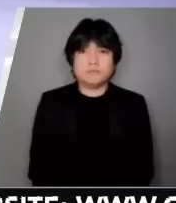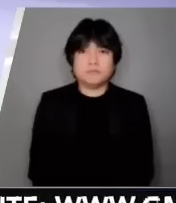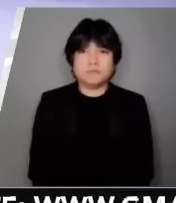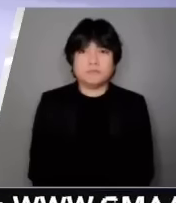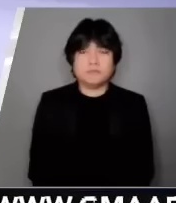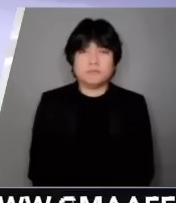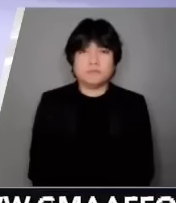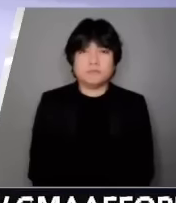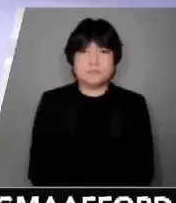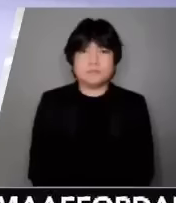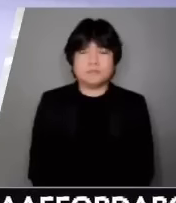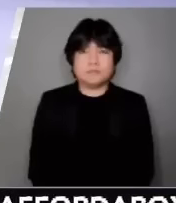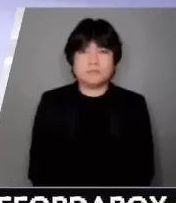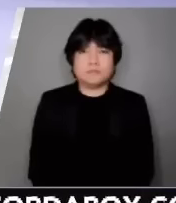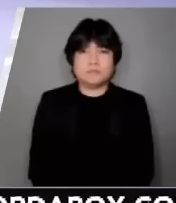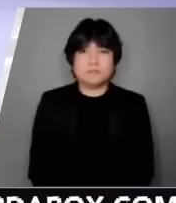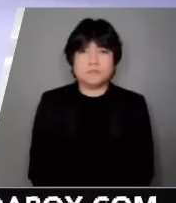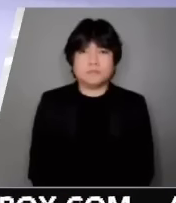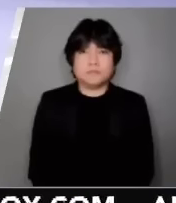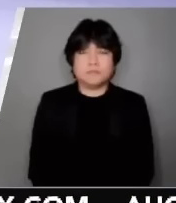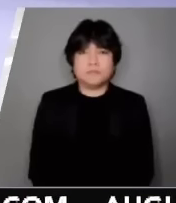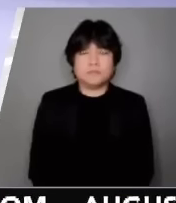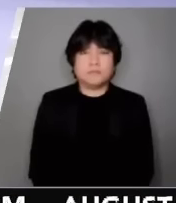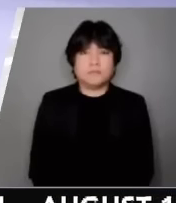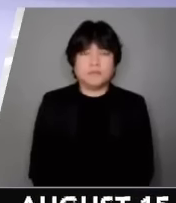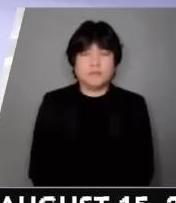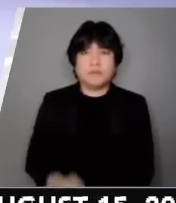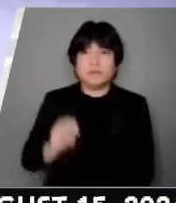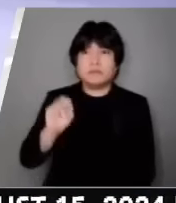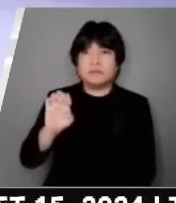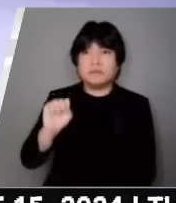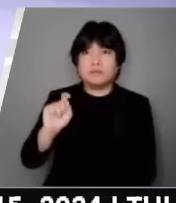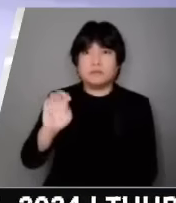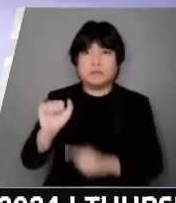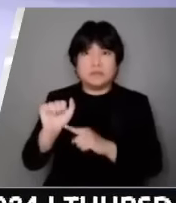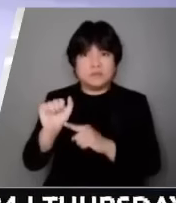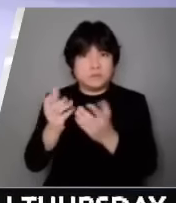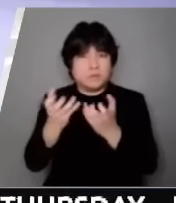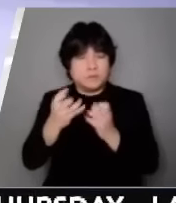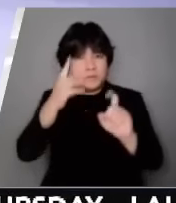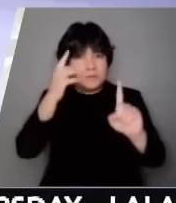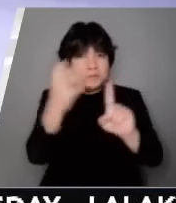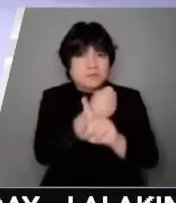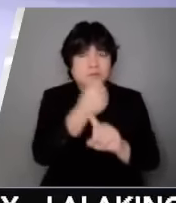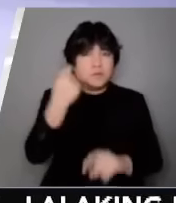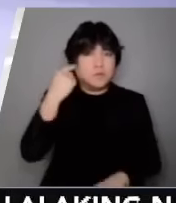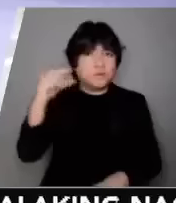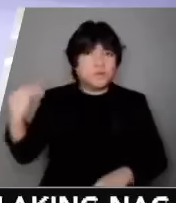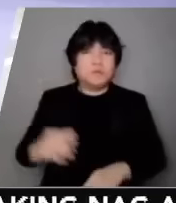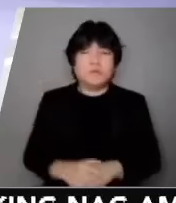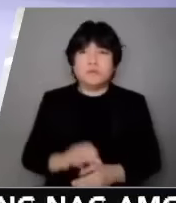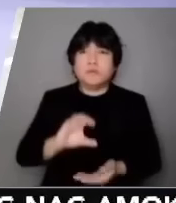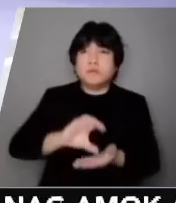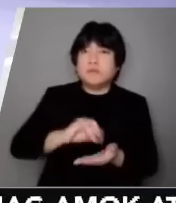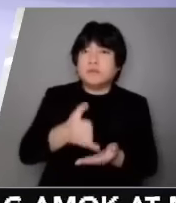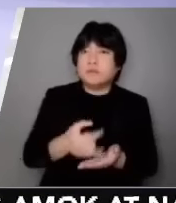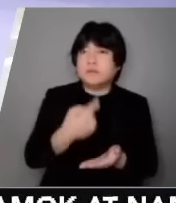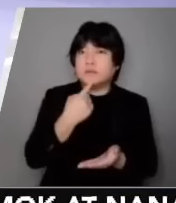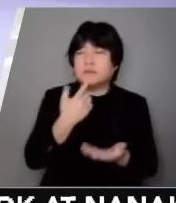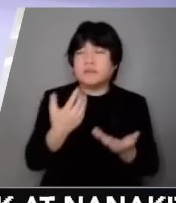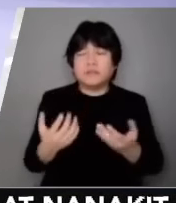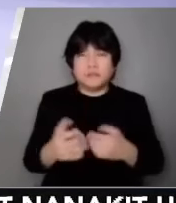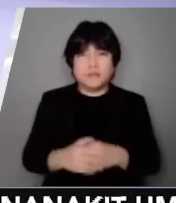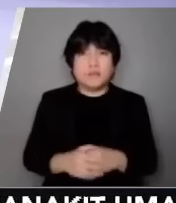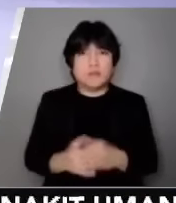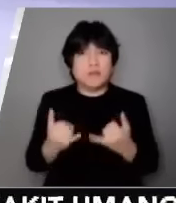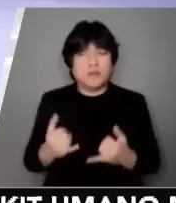Target pa rin makagold ni Olympic bronze medalist Nesty Petesio. Si Olympic gold medalist Carlos Yulo naman tumutok sa pangangalaga ng mental state bago sumabak